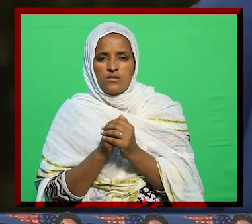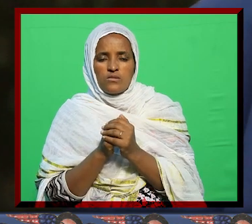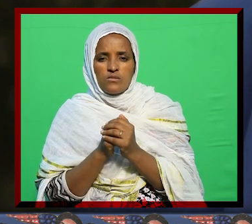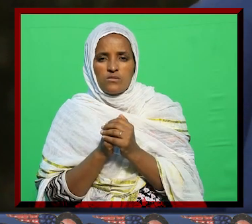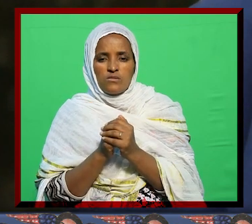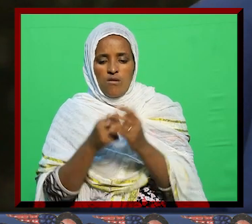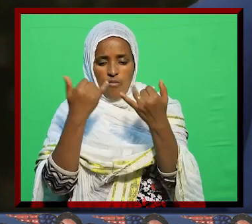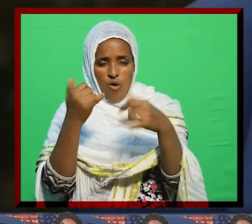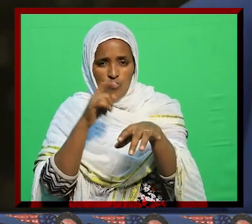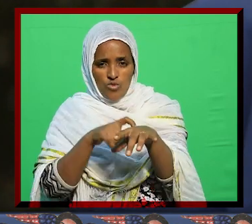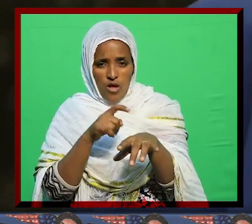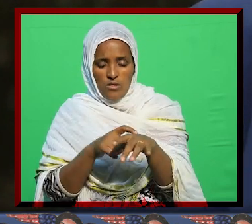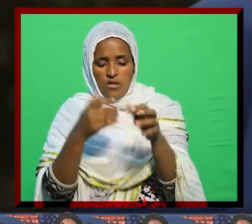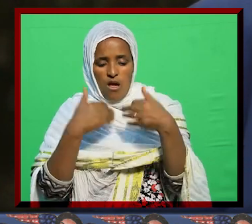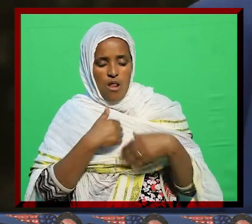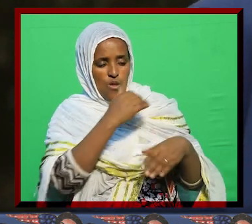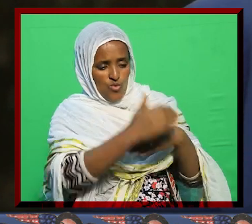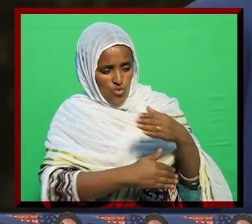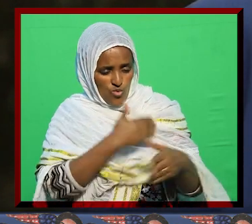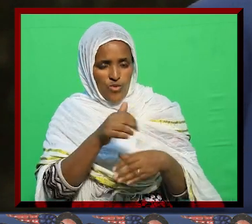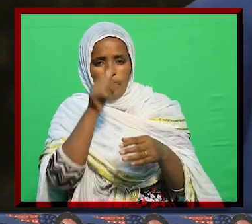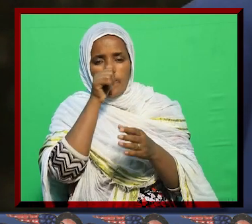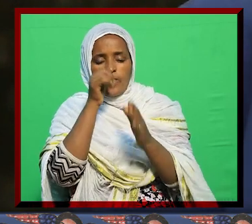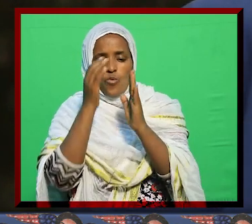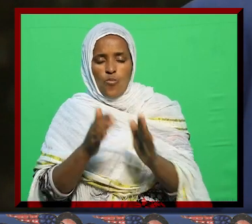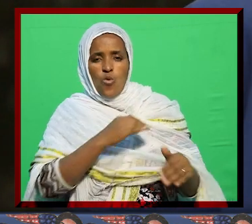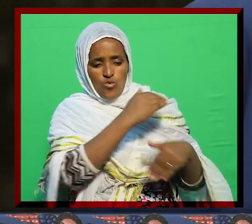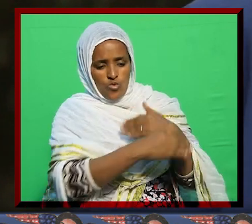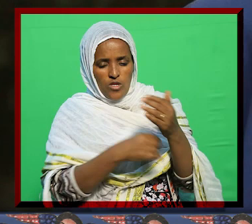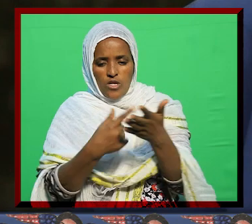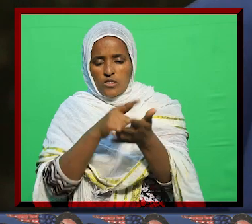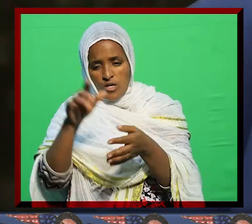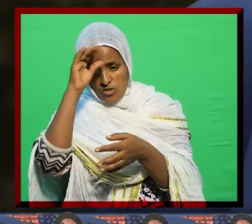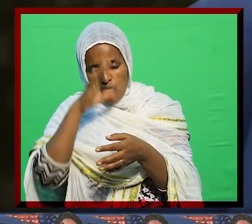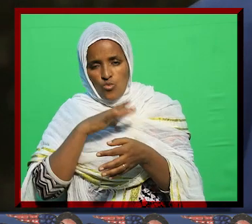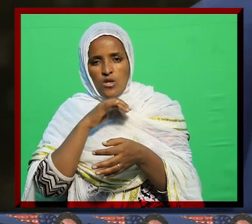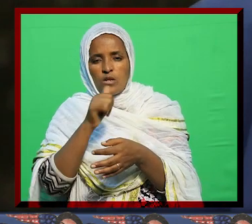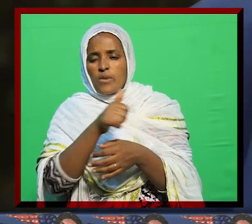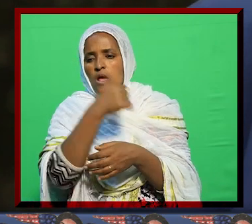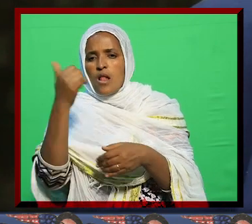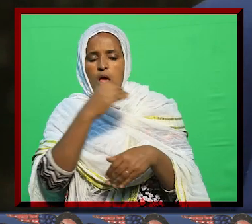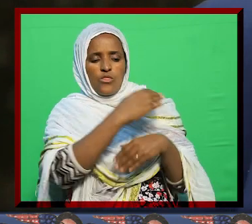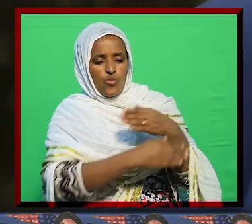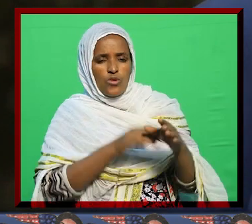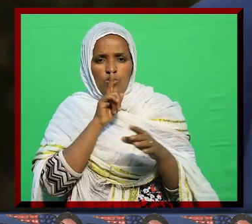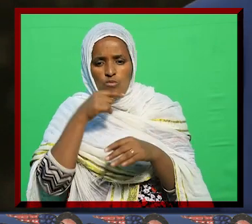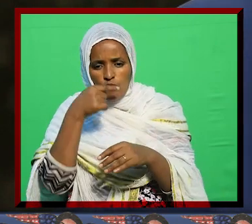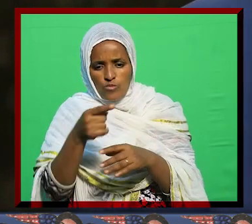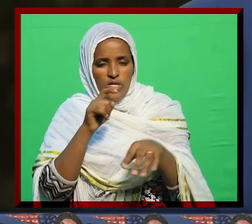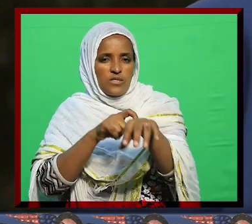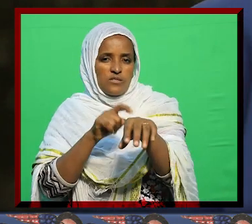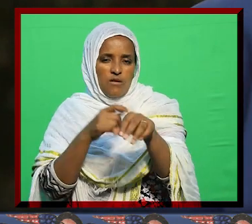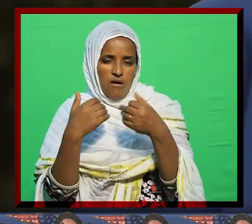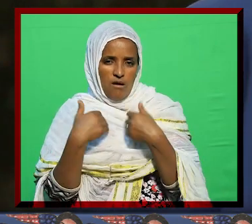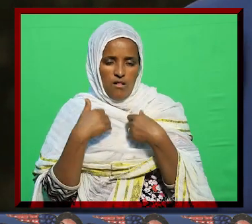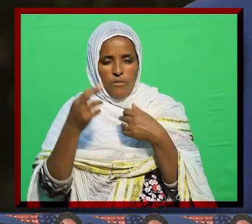እንዴ? በአሁን ሰዓት ያለው ትውልድ ኢትዮጵያዊ ትውልድ የእኛ ሰዎች ትውልድ አይደለም፣ ሌላ ትውልድ ነው የሚሉበት ጊዜ